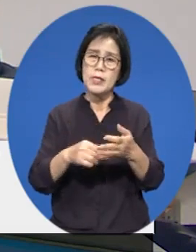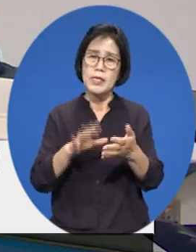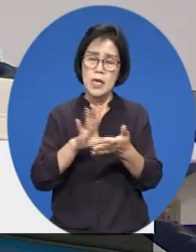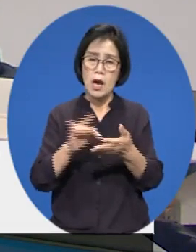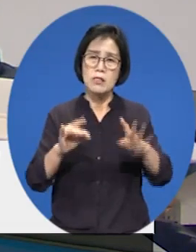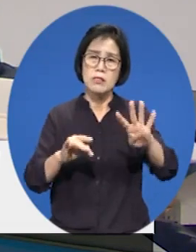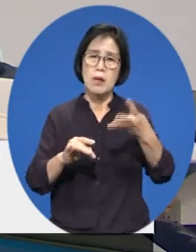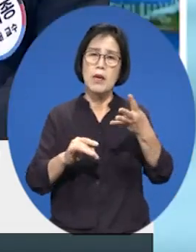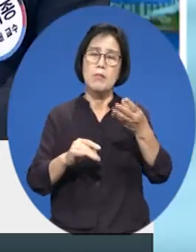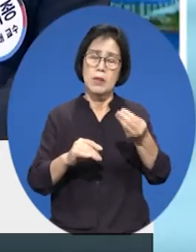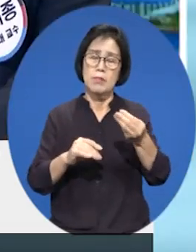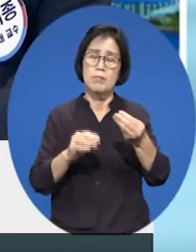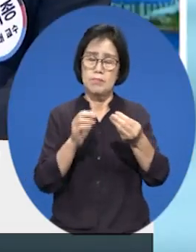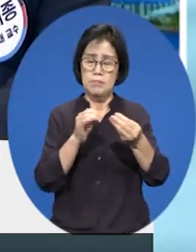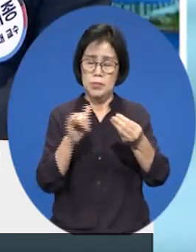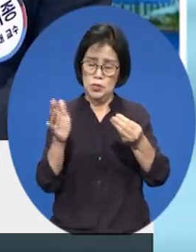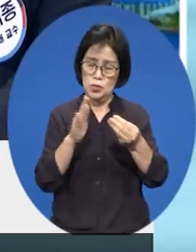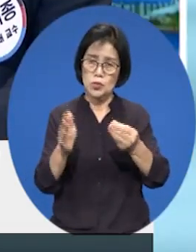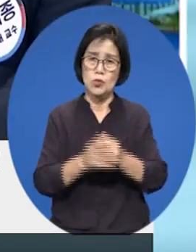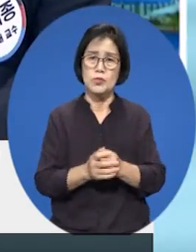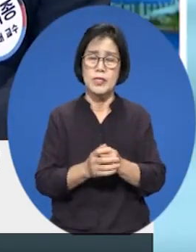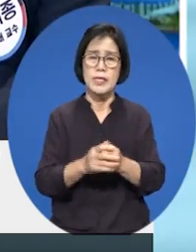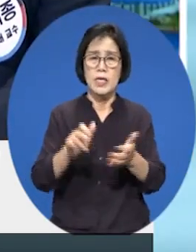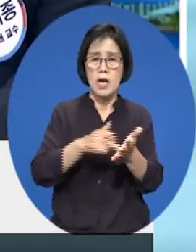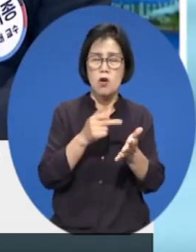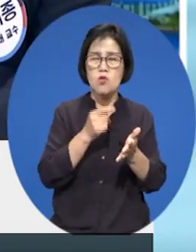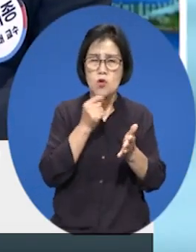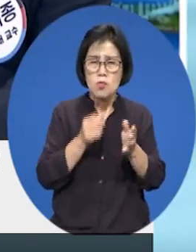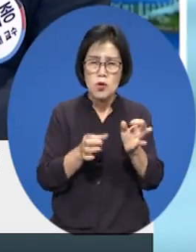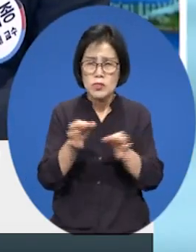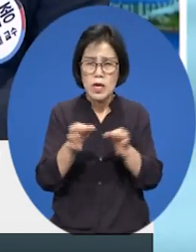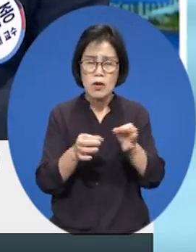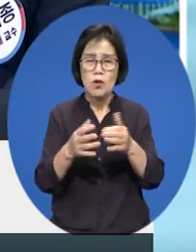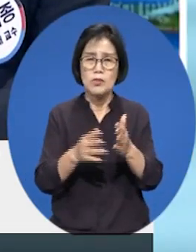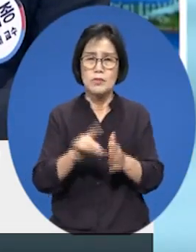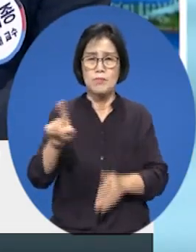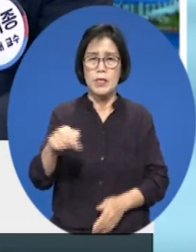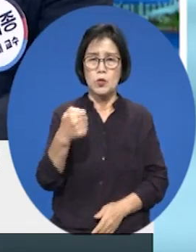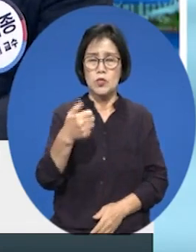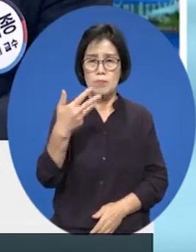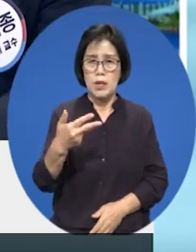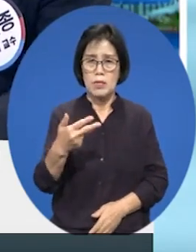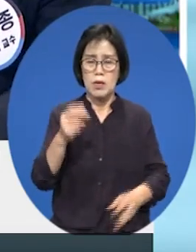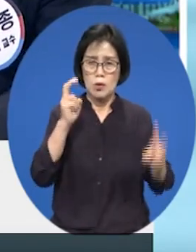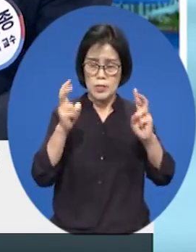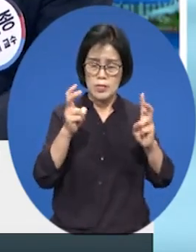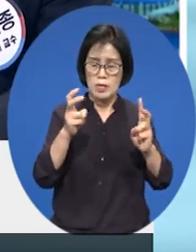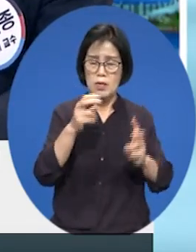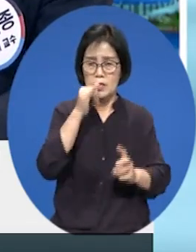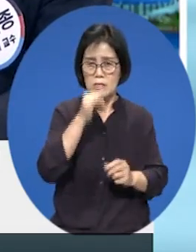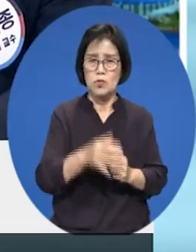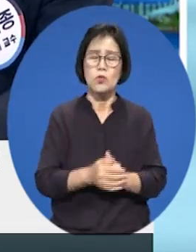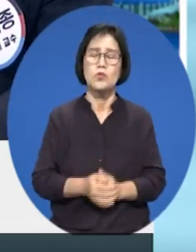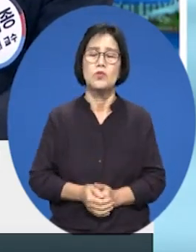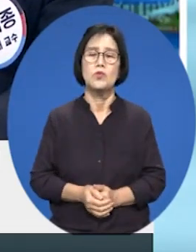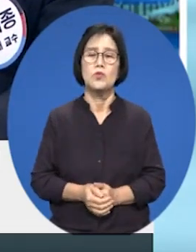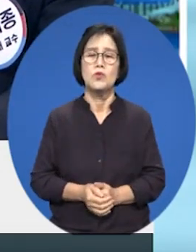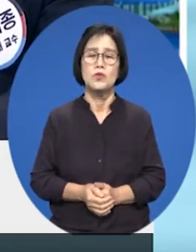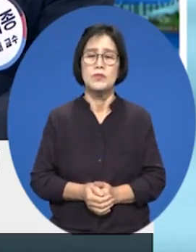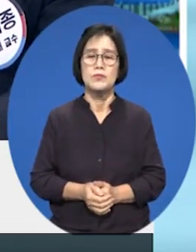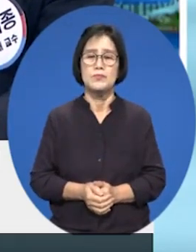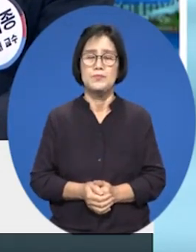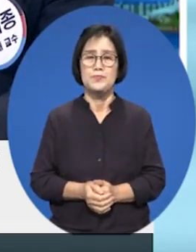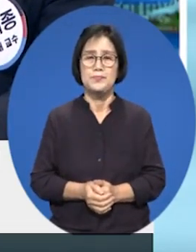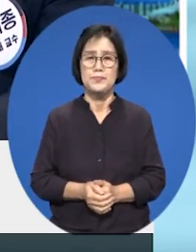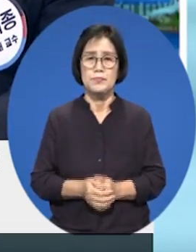눈도 못 되거든요 그래서 이제 가카오 는 이제 골목상권 158 개의 개 여사가 있고 골목 상권의 워낙에 이제 영향이 지대하다 보니까 이렇게